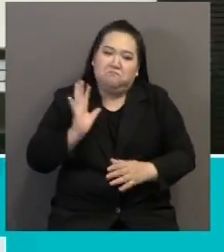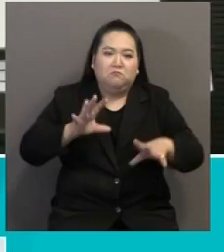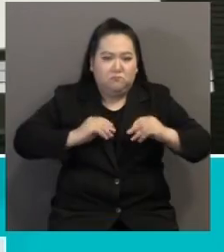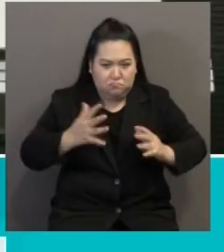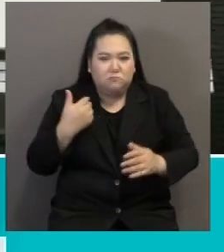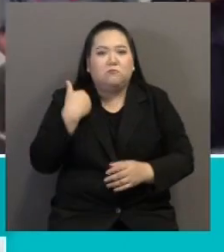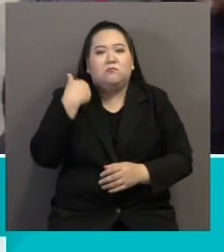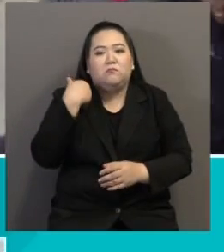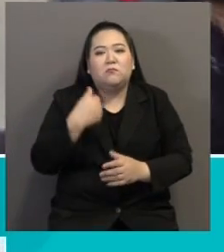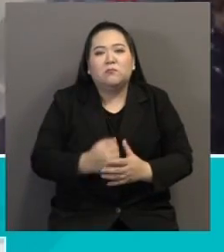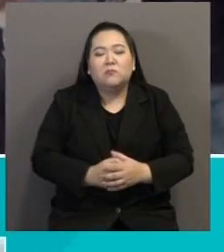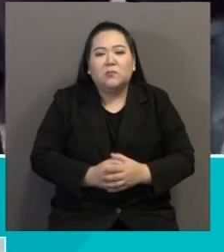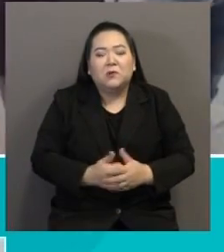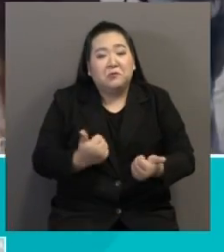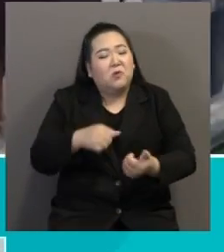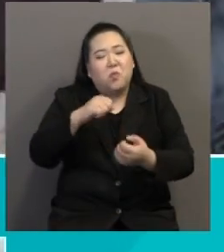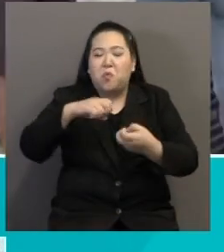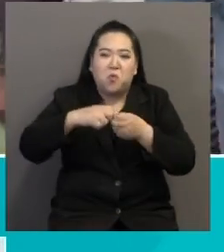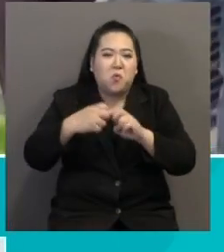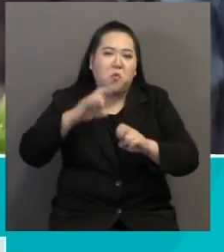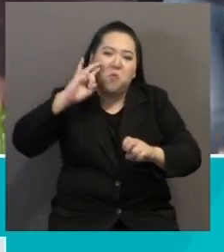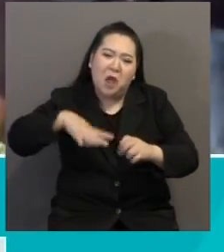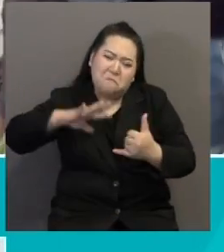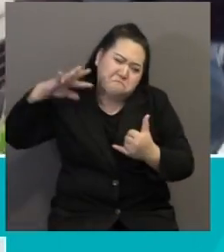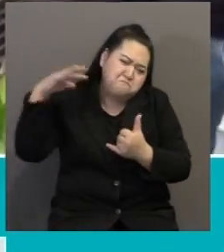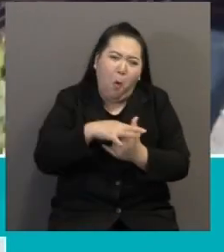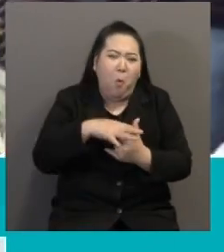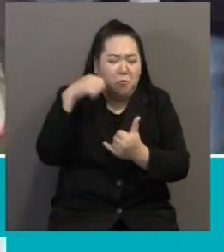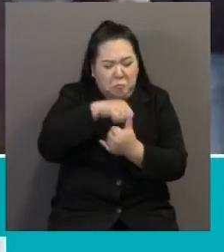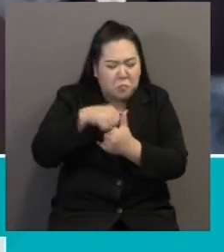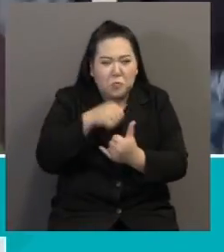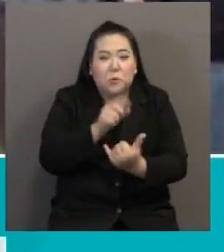คดีใหญ่แล้วก็สะเทือนขวัญ นะคะเรื่องของการรุมทำร้ายชายสูงวัยจนถึงขั้นเสียชีวิตนะคะ